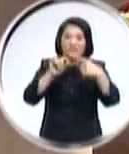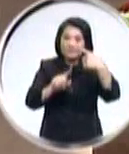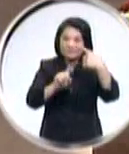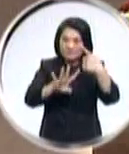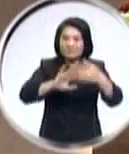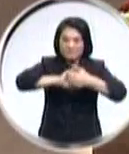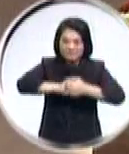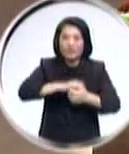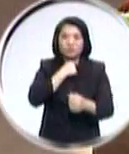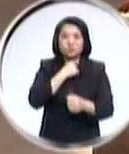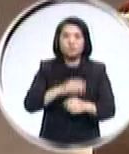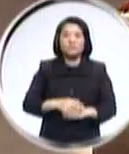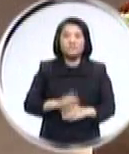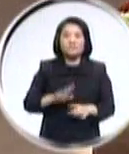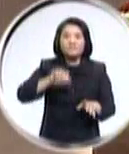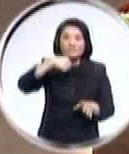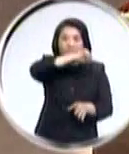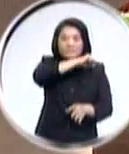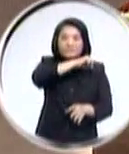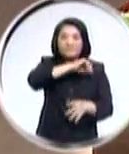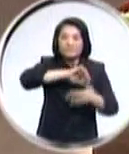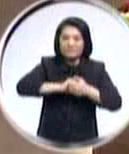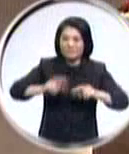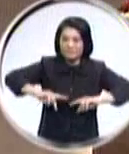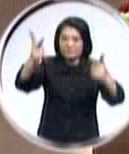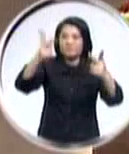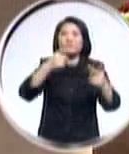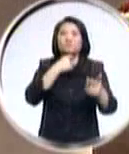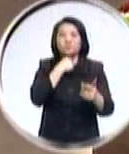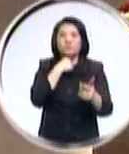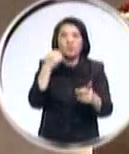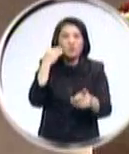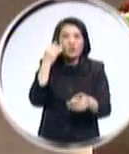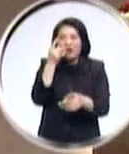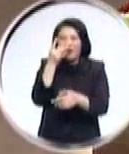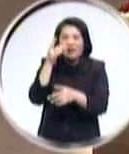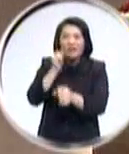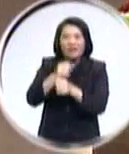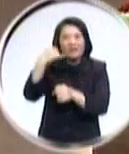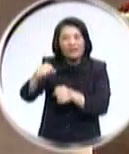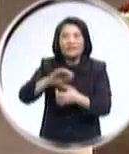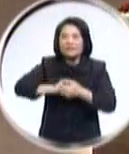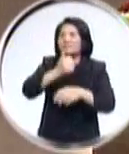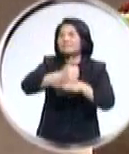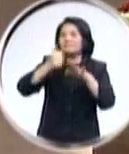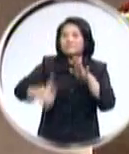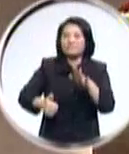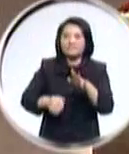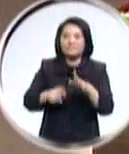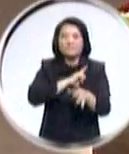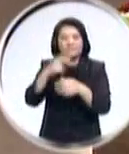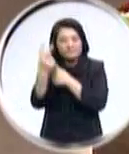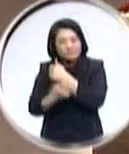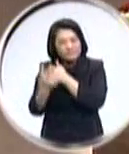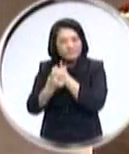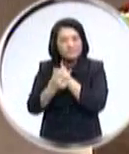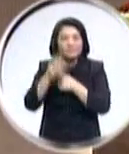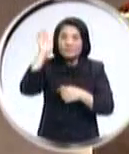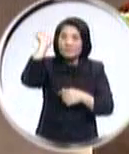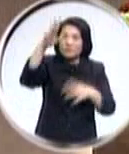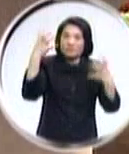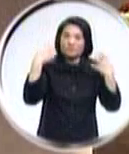定，台湾必须要改变，做不好的人必须下台反省，未来的